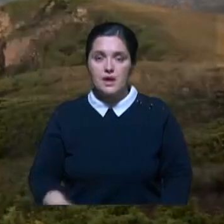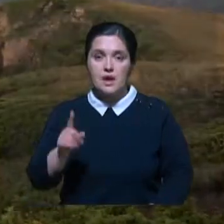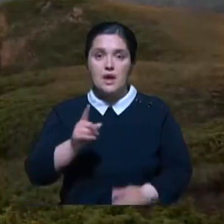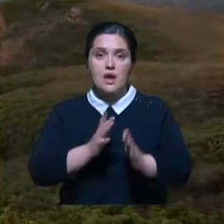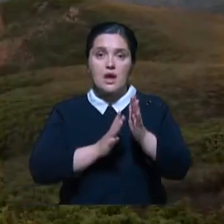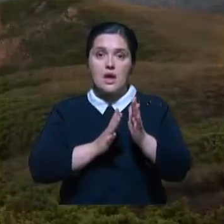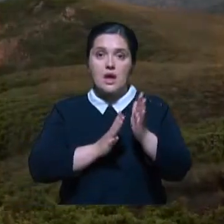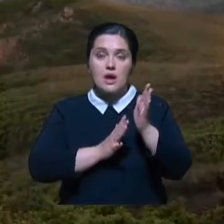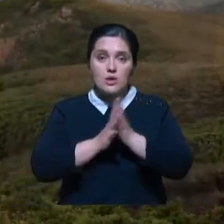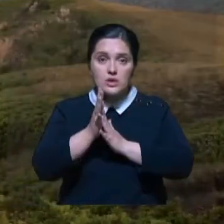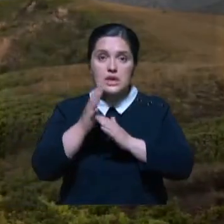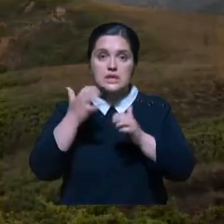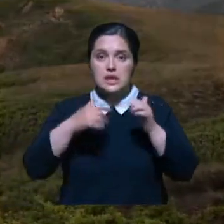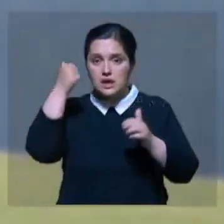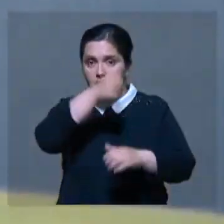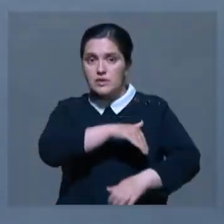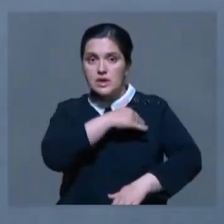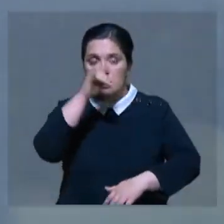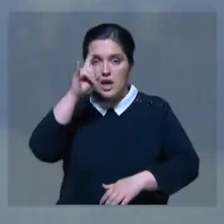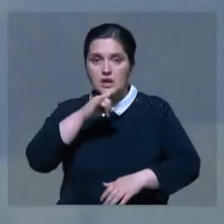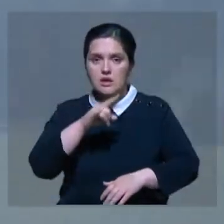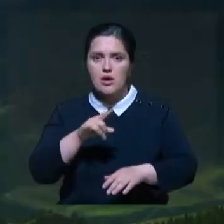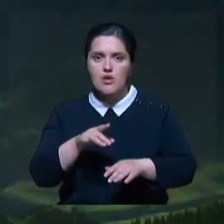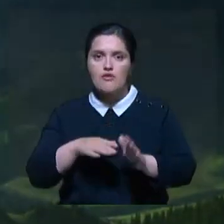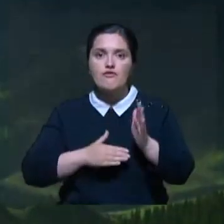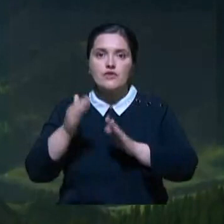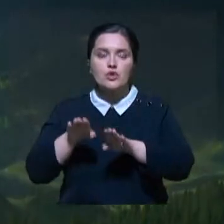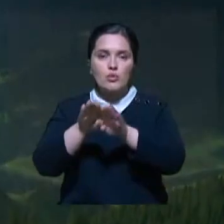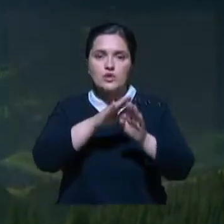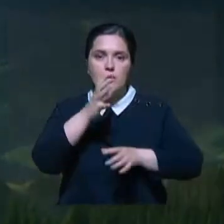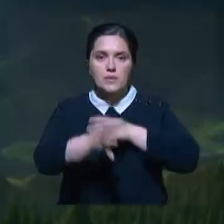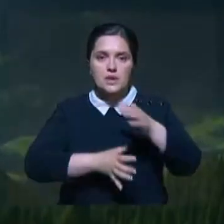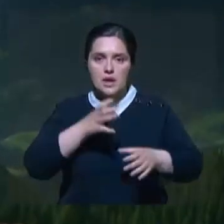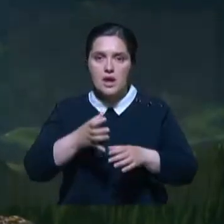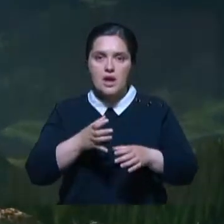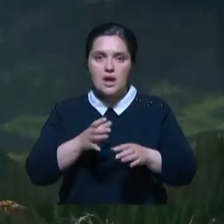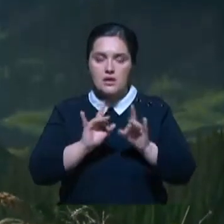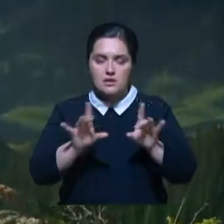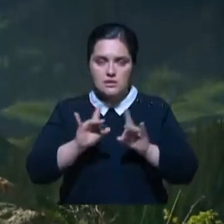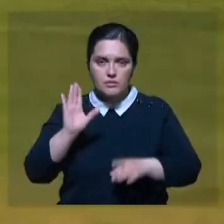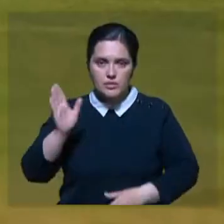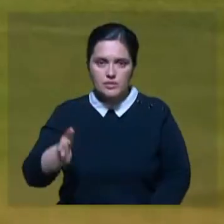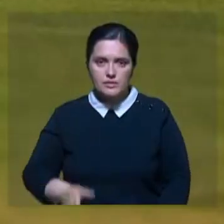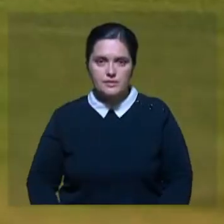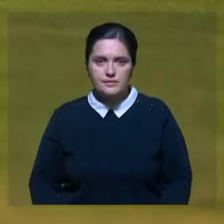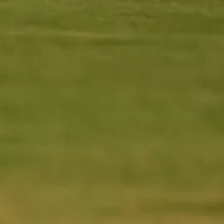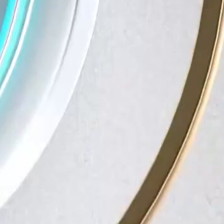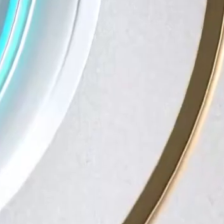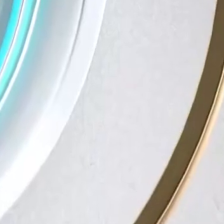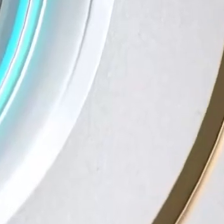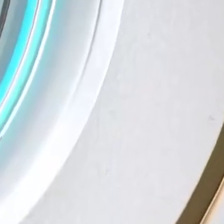Выгораем. Темп роста среднегодовой температуры в Казахстане выше общемирового. О последствиях в нашем выпуске.